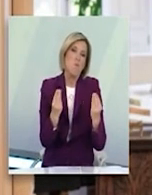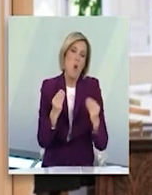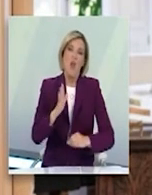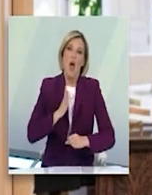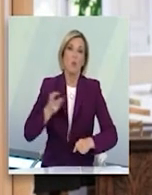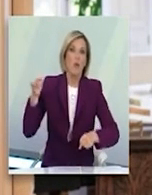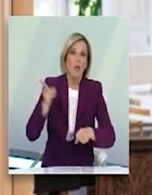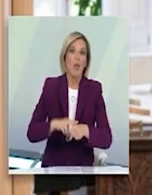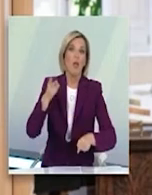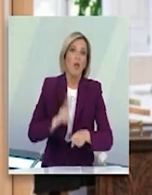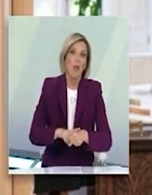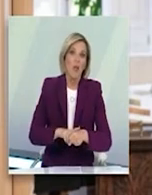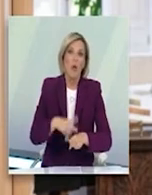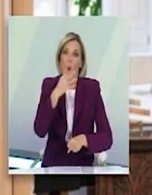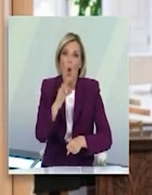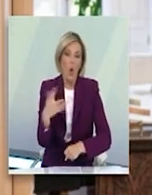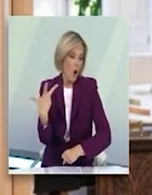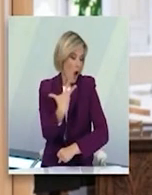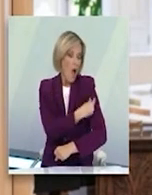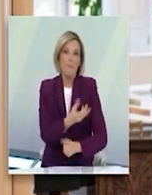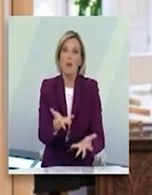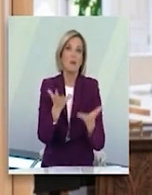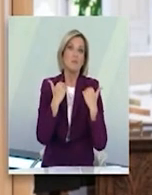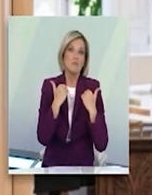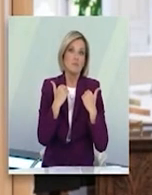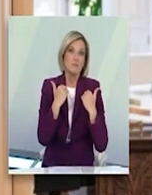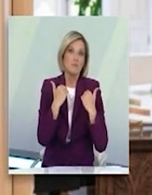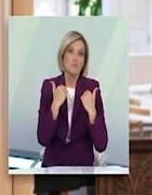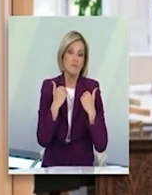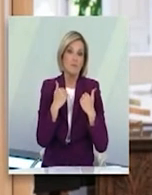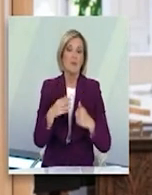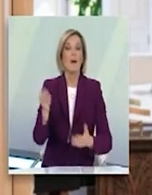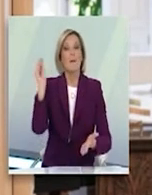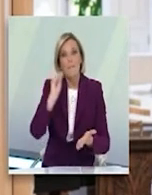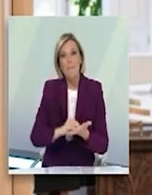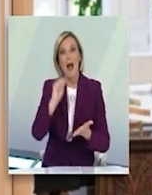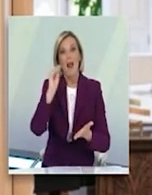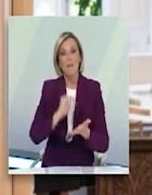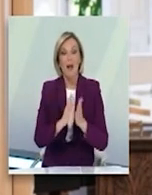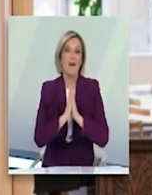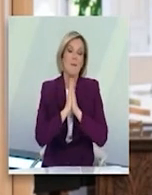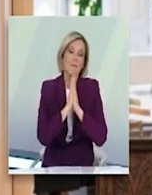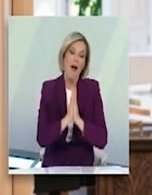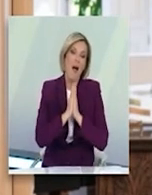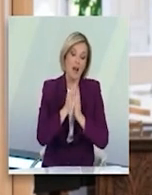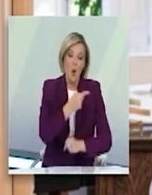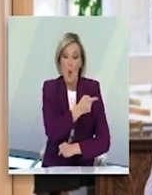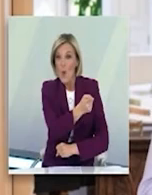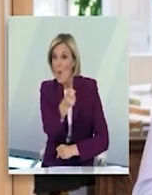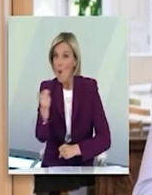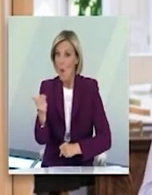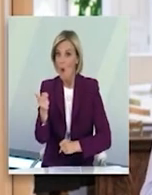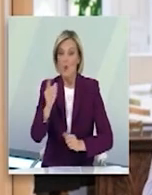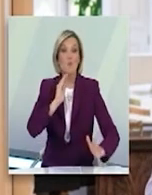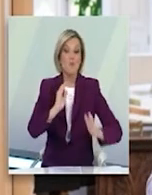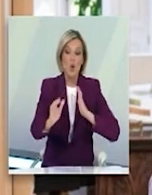με το εμβόλιο θα είχαν σωθεί. Θα σας καλέσω λοιπόν για μια φορά ακόμα. Θα σας παρακαλέσω να θωρακίσετε την